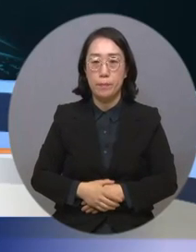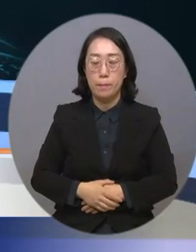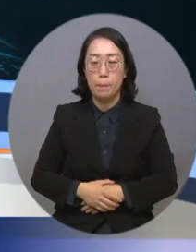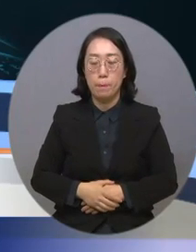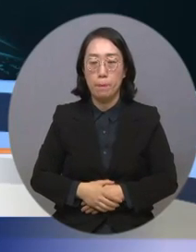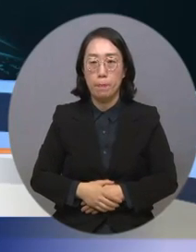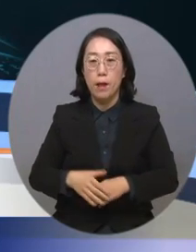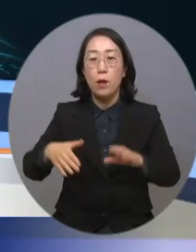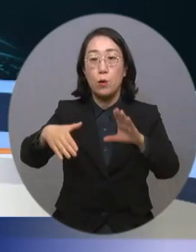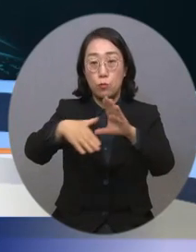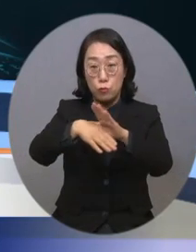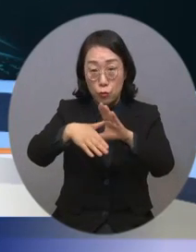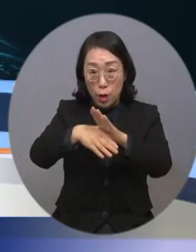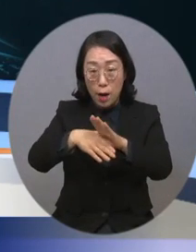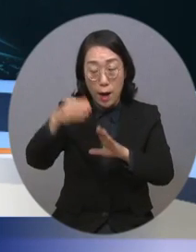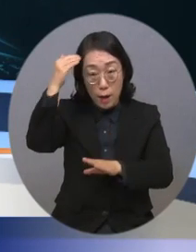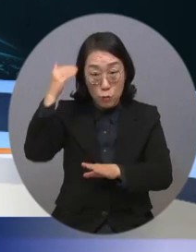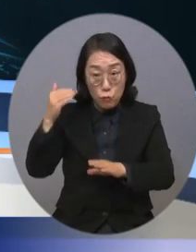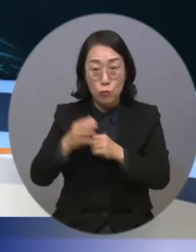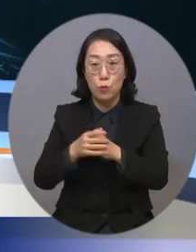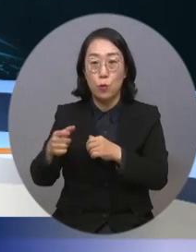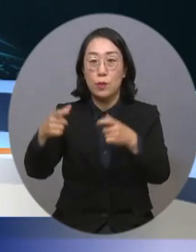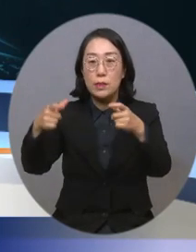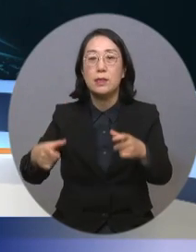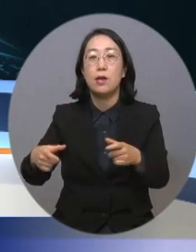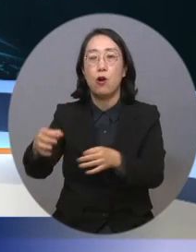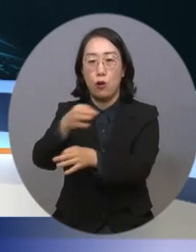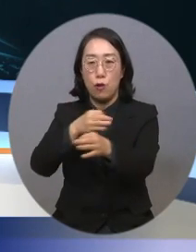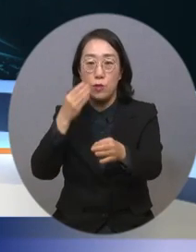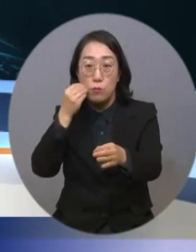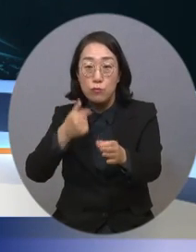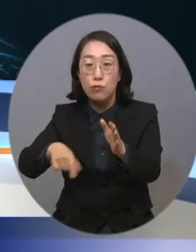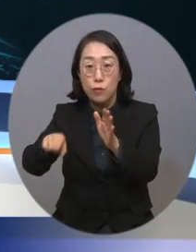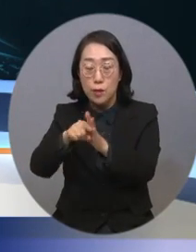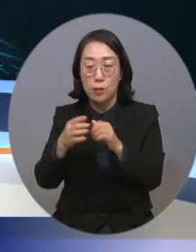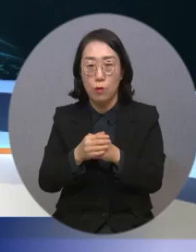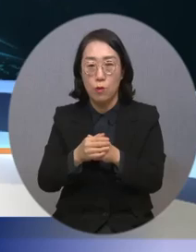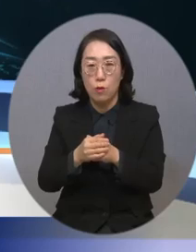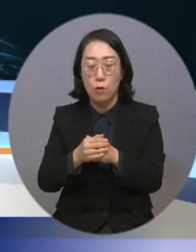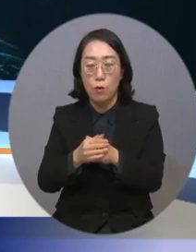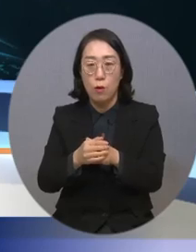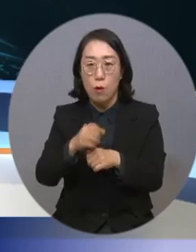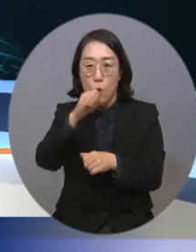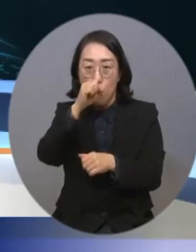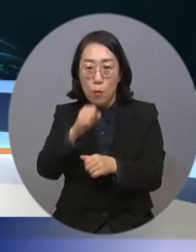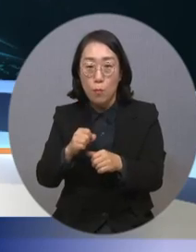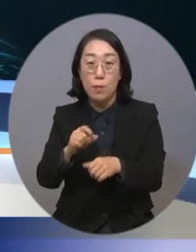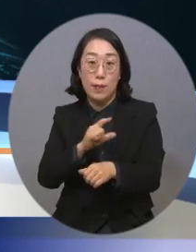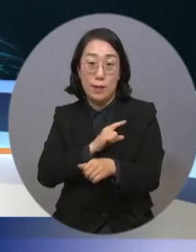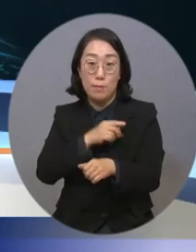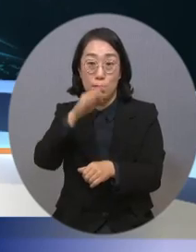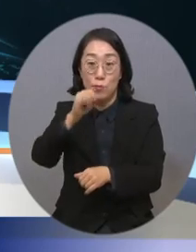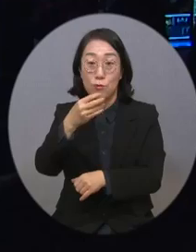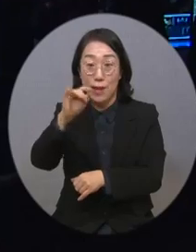한류 문화 콘텐츠와 지역경제 활성화를 위한 제9회 럭셔리 브랜드 모델 어워즈가